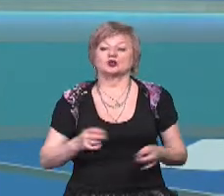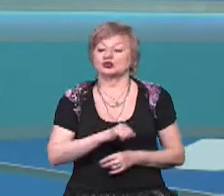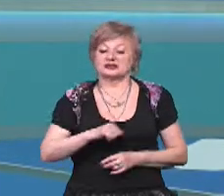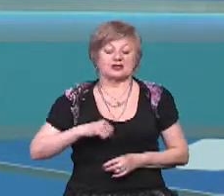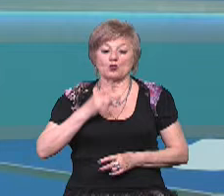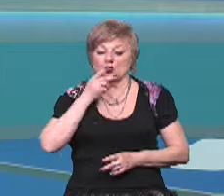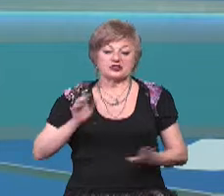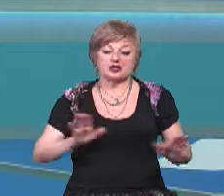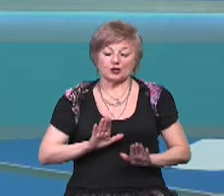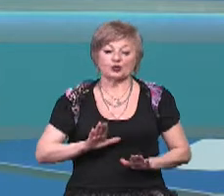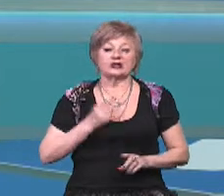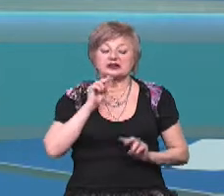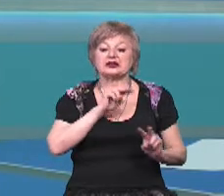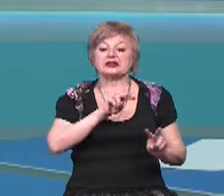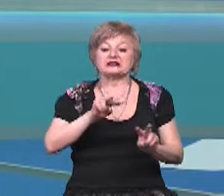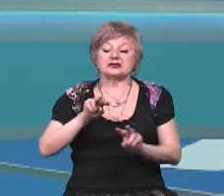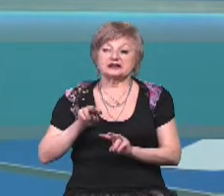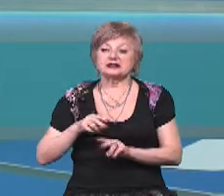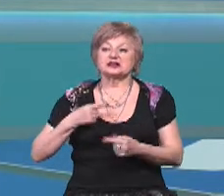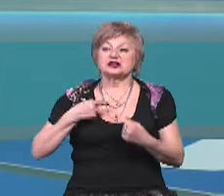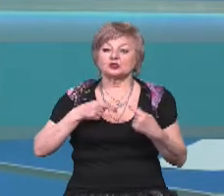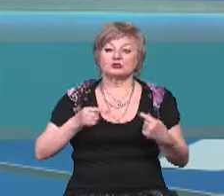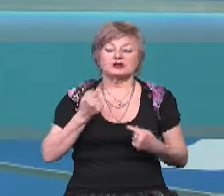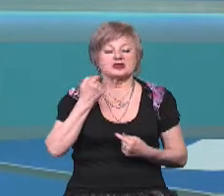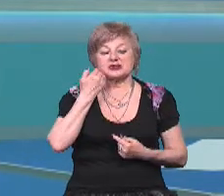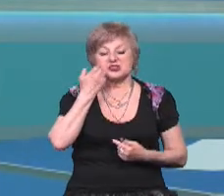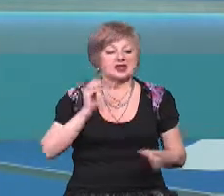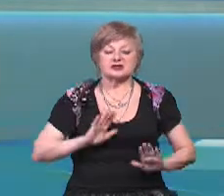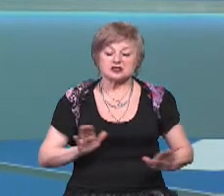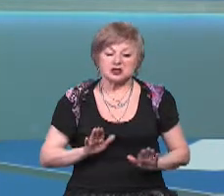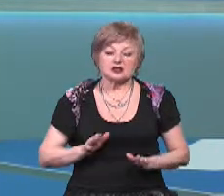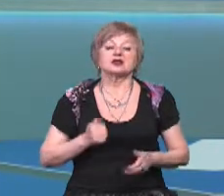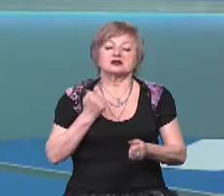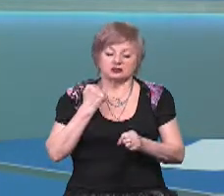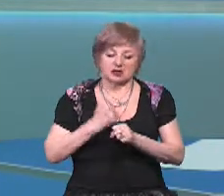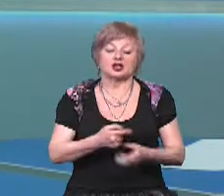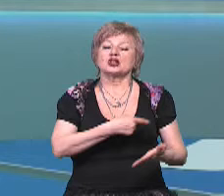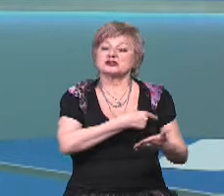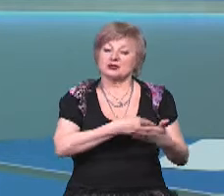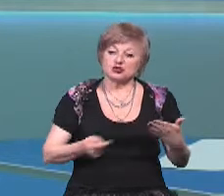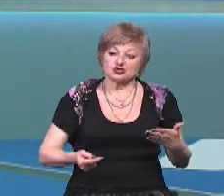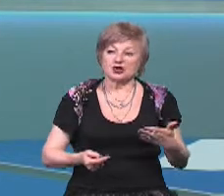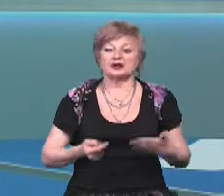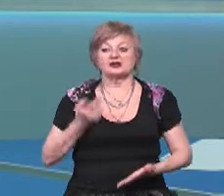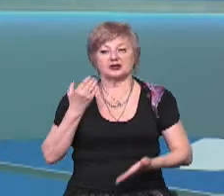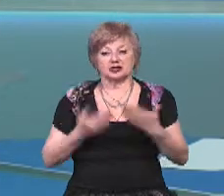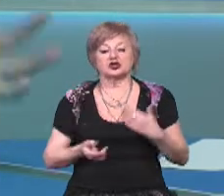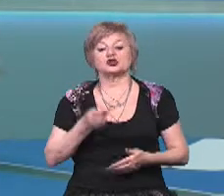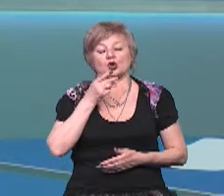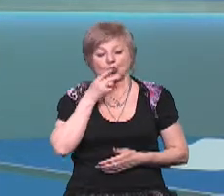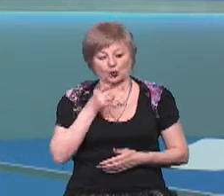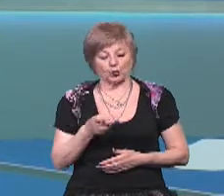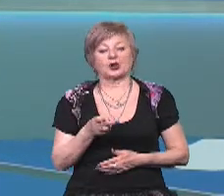палити і слідкувати за тим, і робити, не соромитись, і робити зауваження навколишнім людям, якщо вони палять